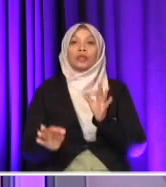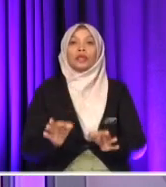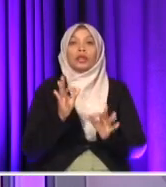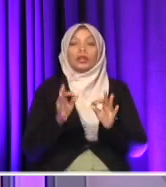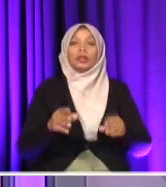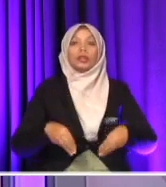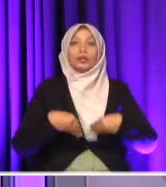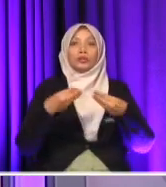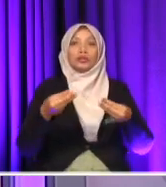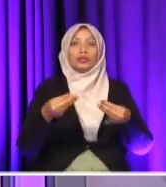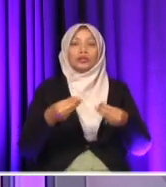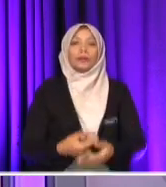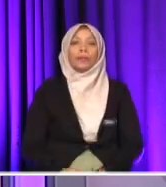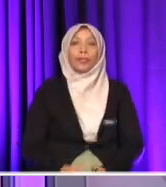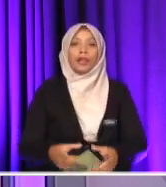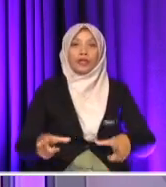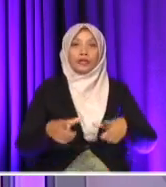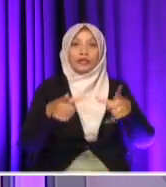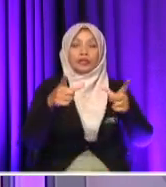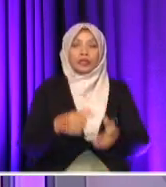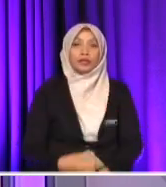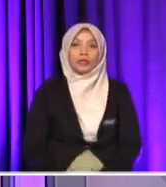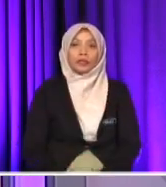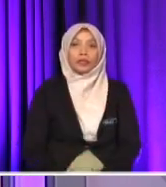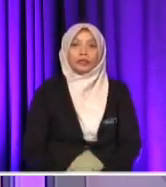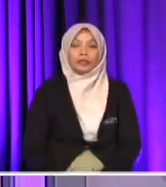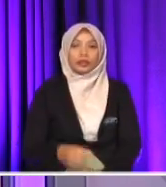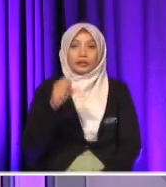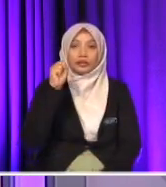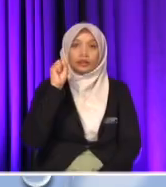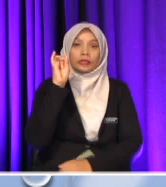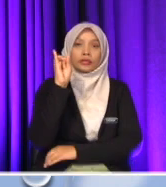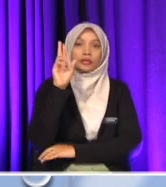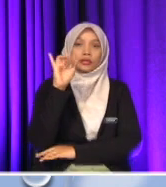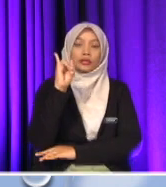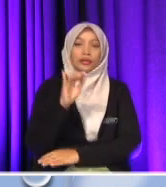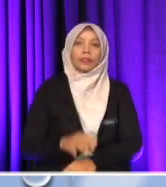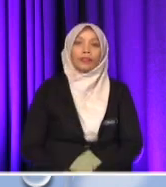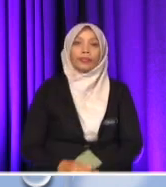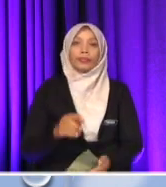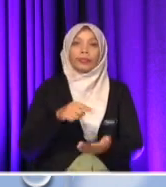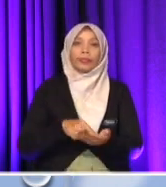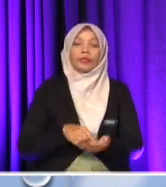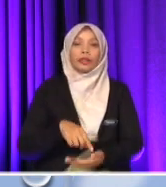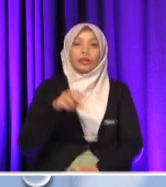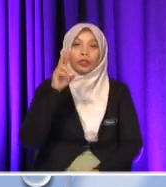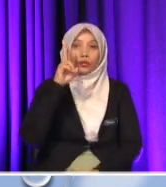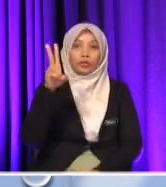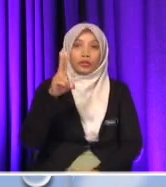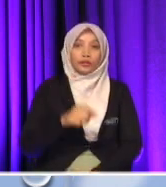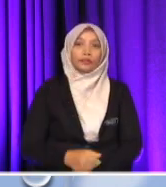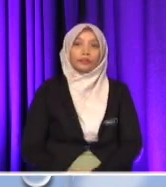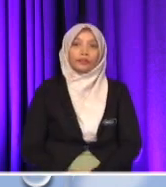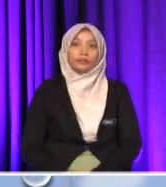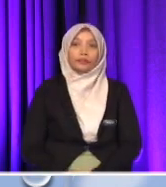litar siri. Okey, litar siri. Bagaimana kita tahu litar siri tadi? Kita kata ini supply, ini 2 yang disambung kat sini, bukan akan bercabang kat sini.